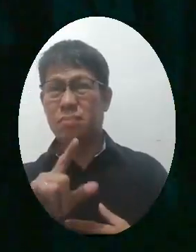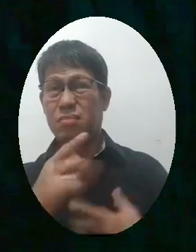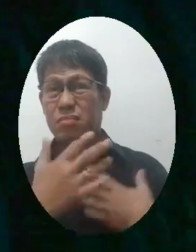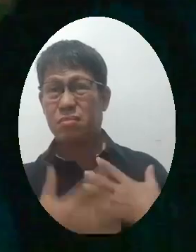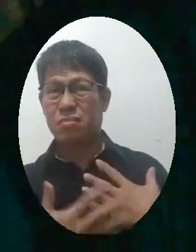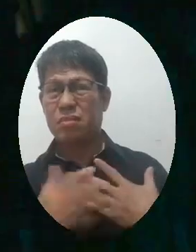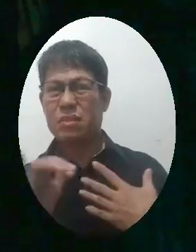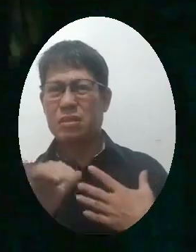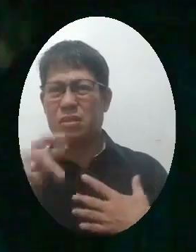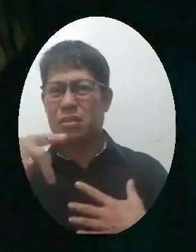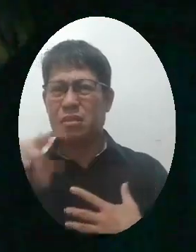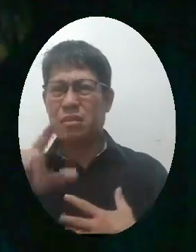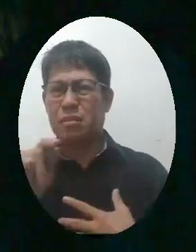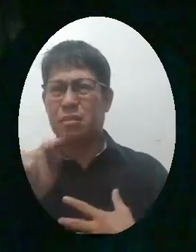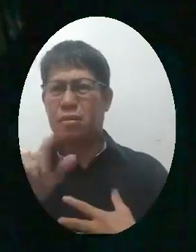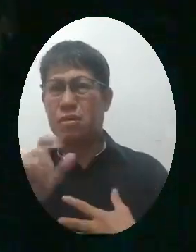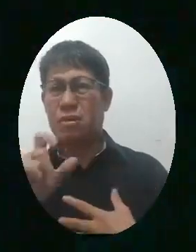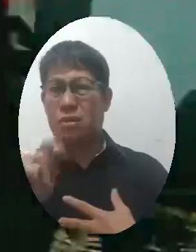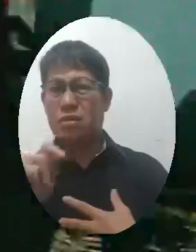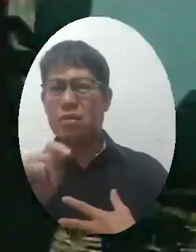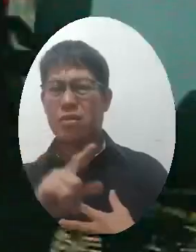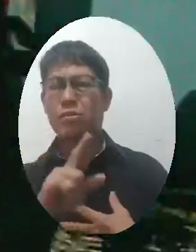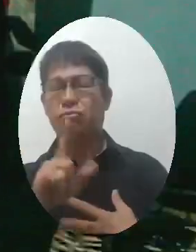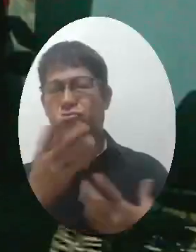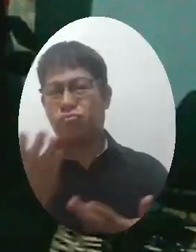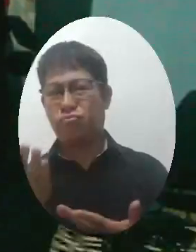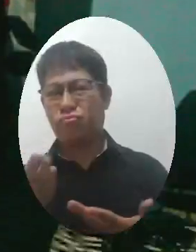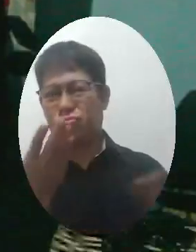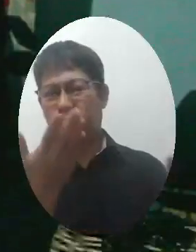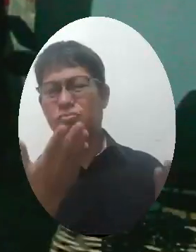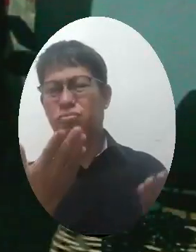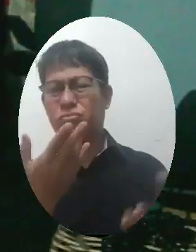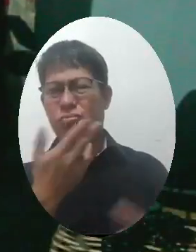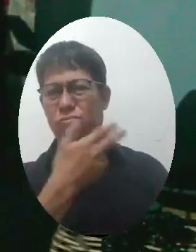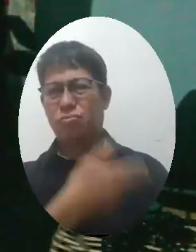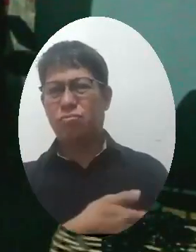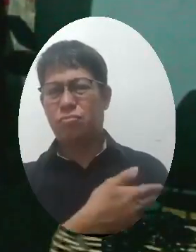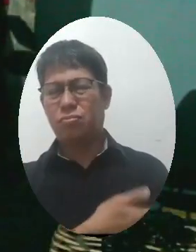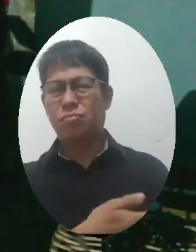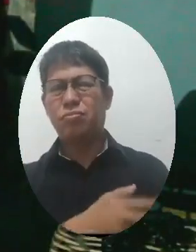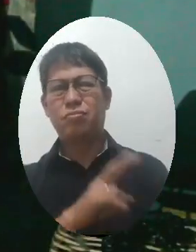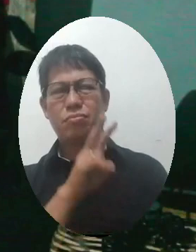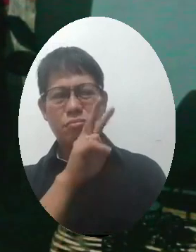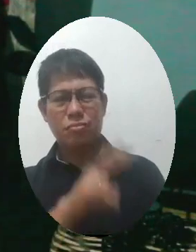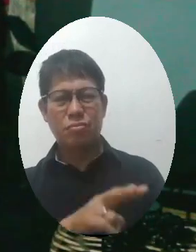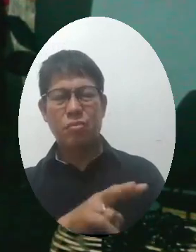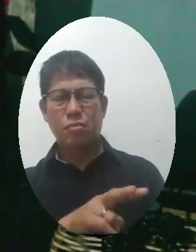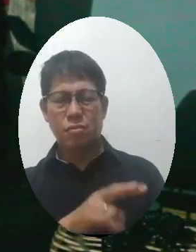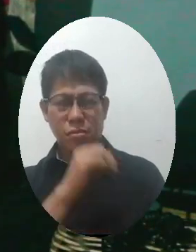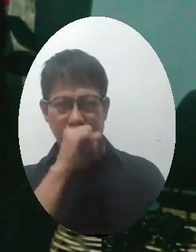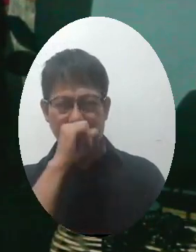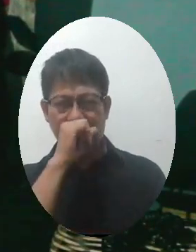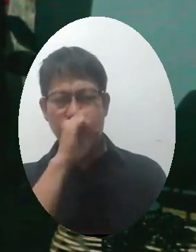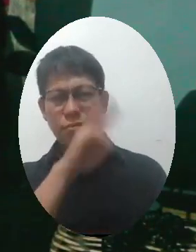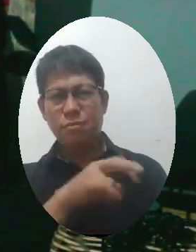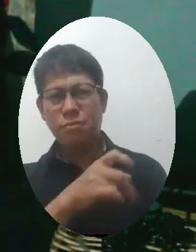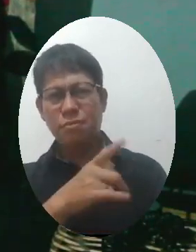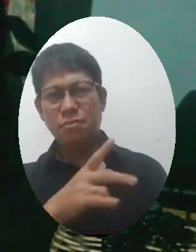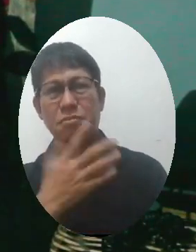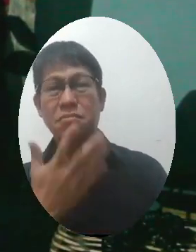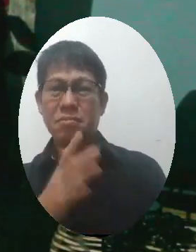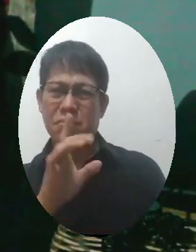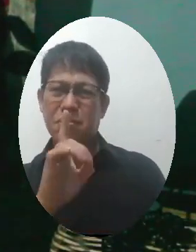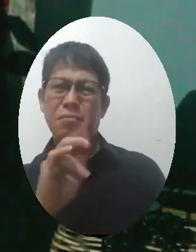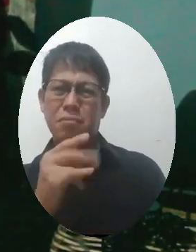dugo niya, tsaka yung platelet. Kaya, pinadala na siya sa ospital. Dun sa ospital, sabi,